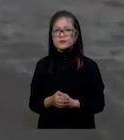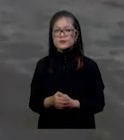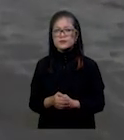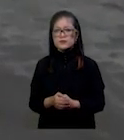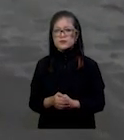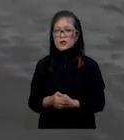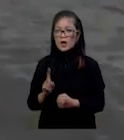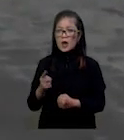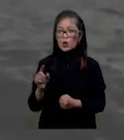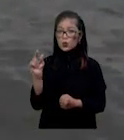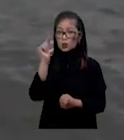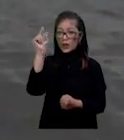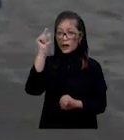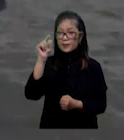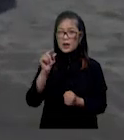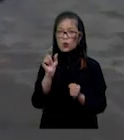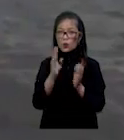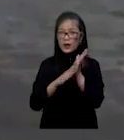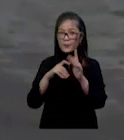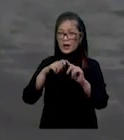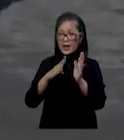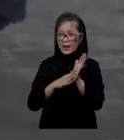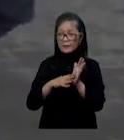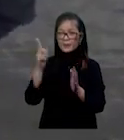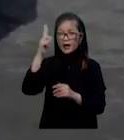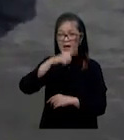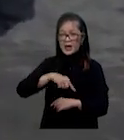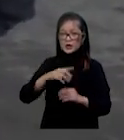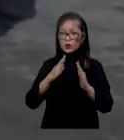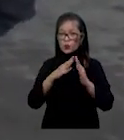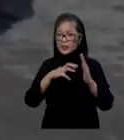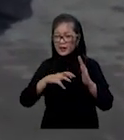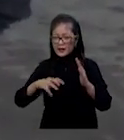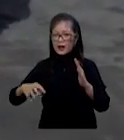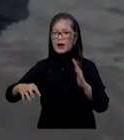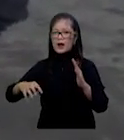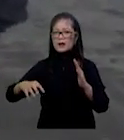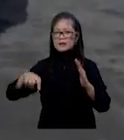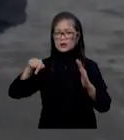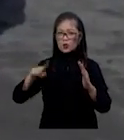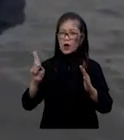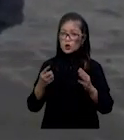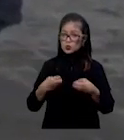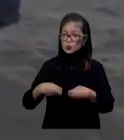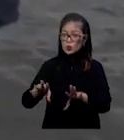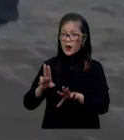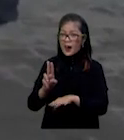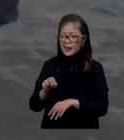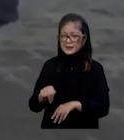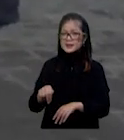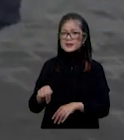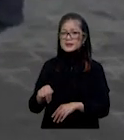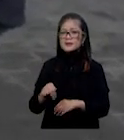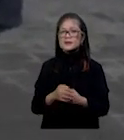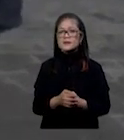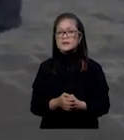utamakan yang UMKM dengan pemakai langsung yaitu rumah tangga. Kalau untuk dijual kembali,